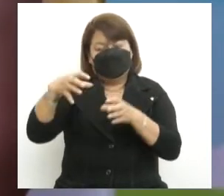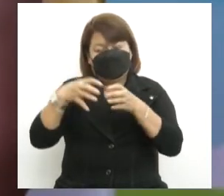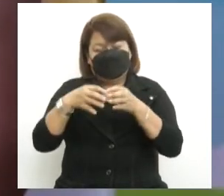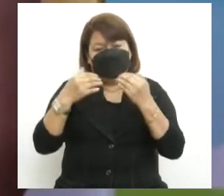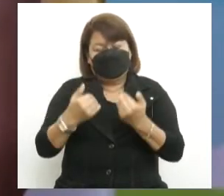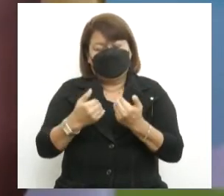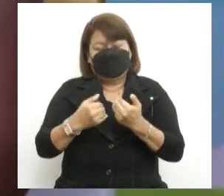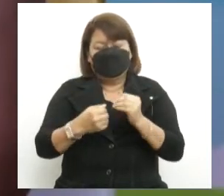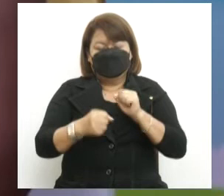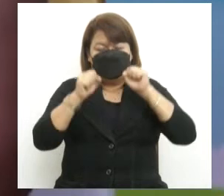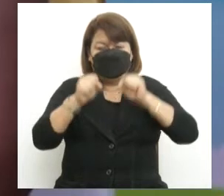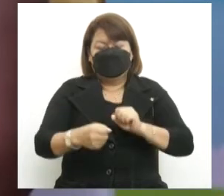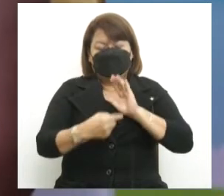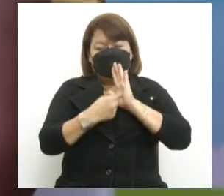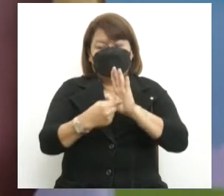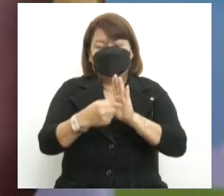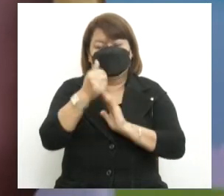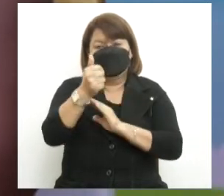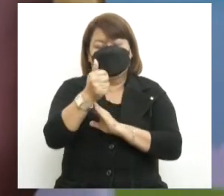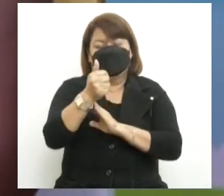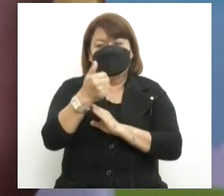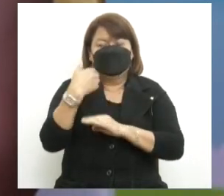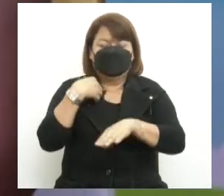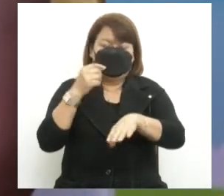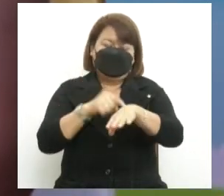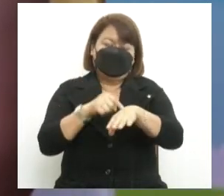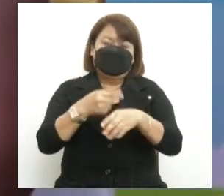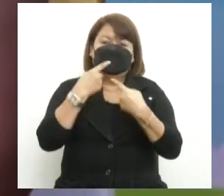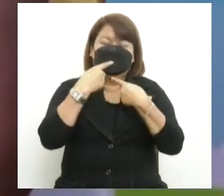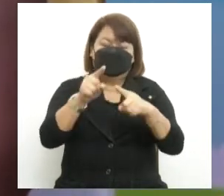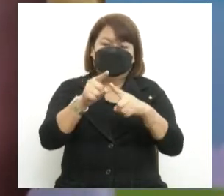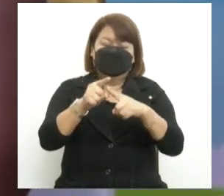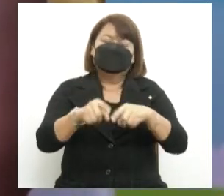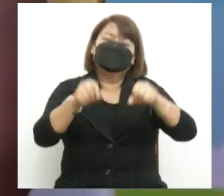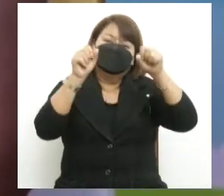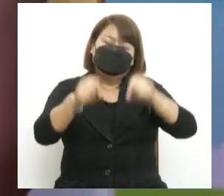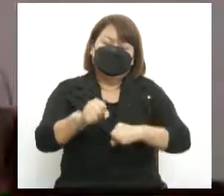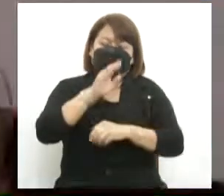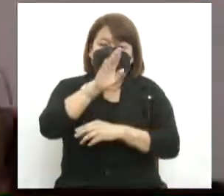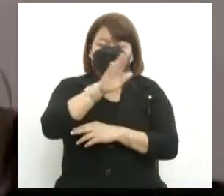ามารถแสดงออกมาได้อย่างดีเวลามีการตอบคำถามก็จะสามารถบอกเ